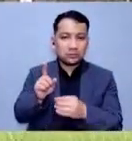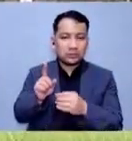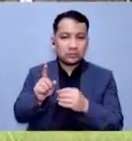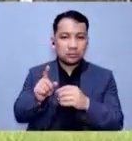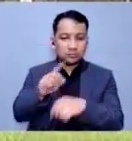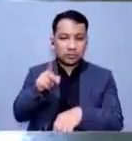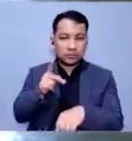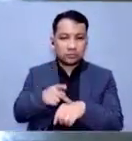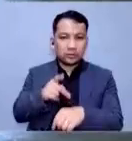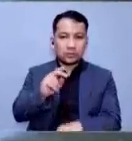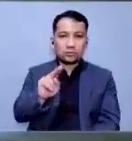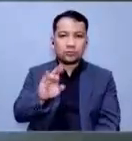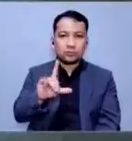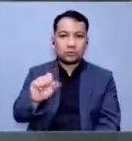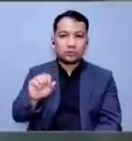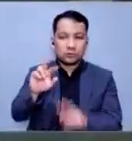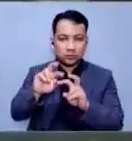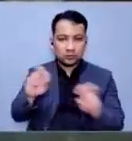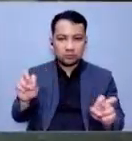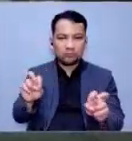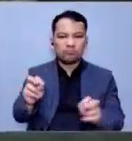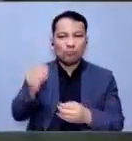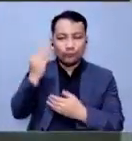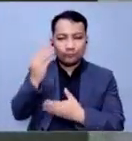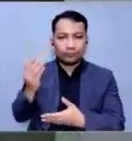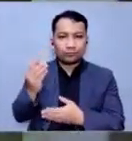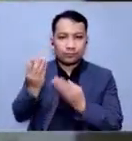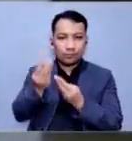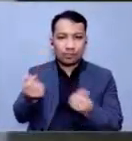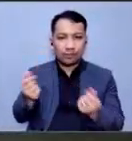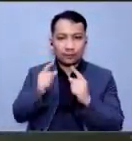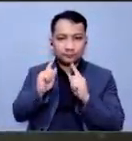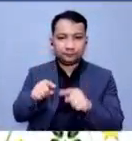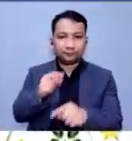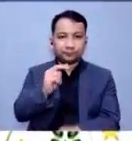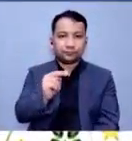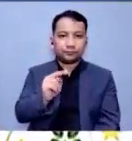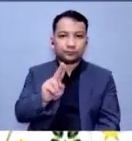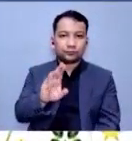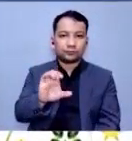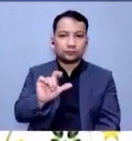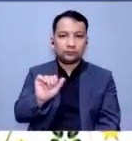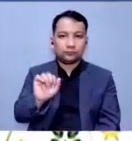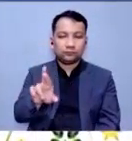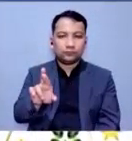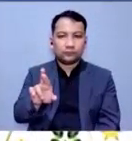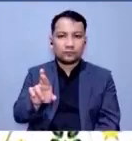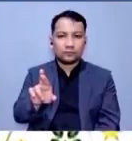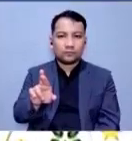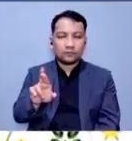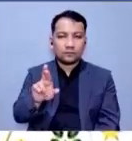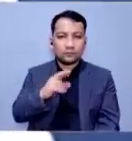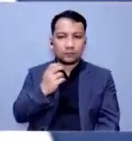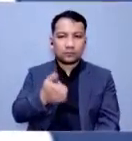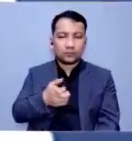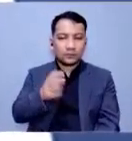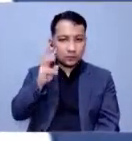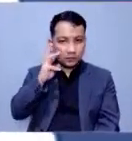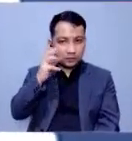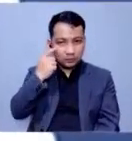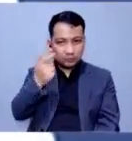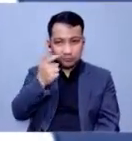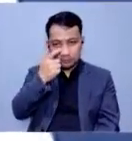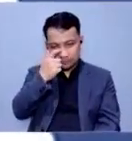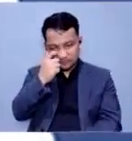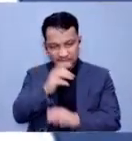Research Institute na nuclear energy ang sagot sa problema natin sa kuryente. Pero para kay Senator Win Gatchalian, hindi